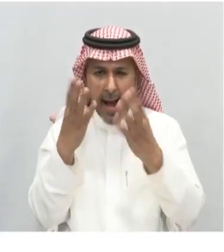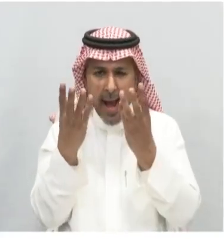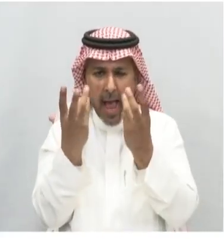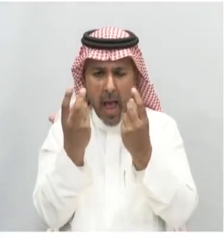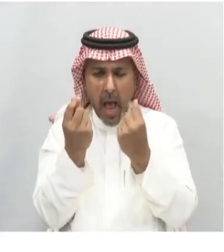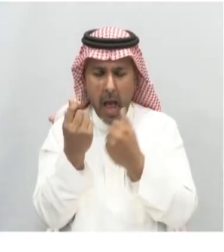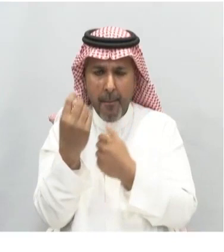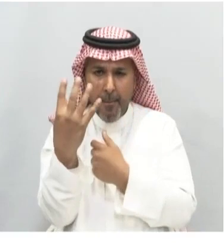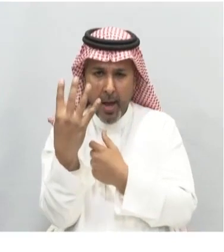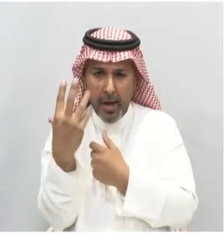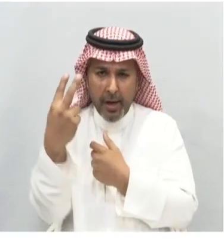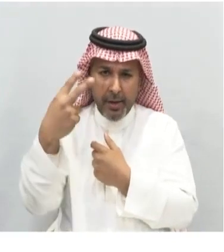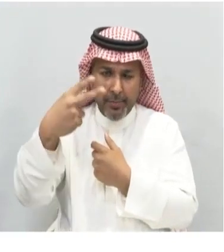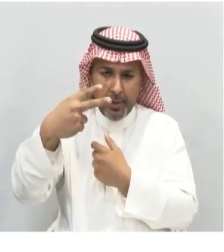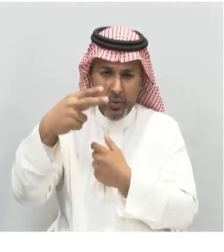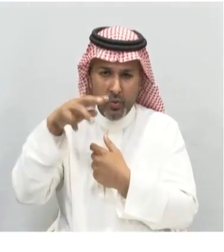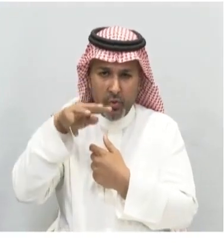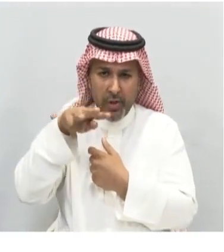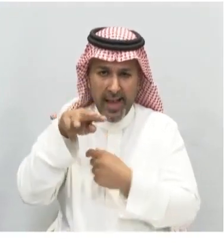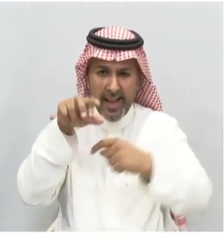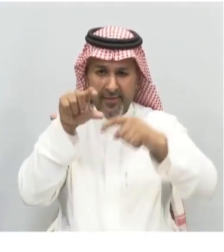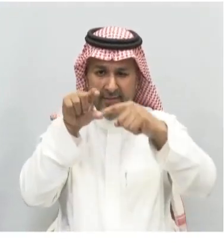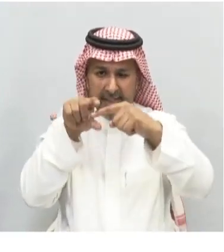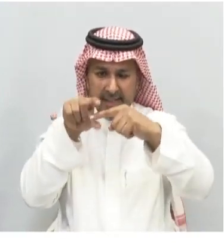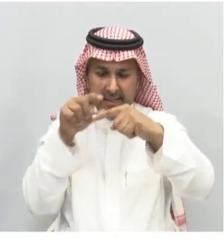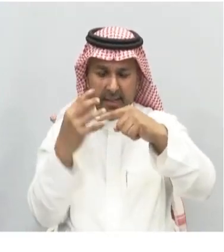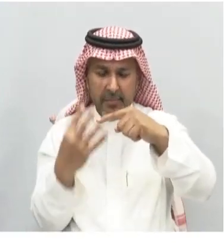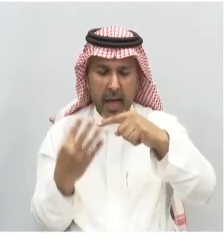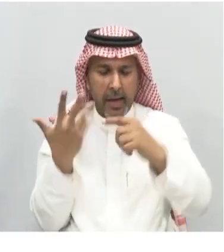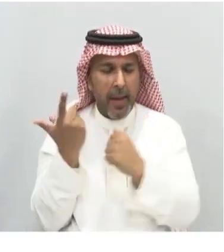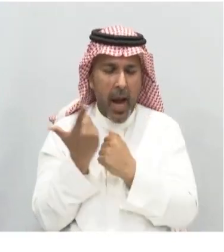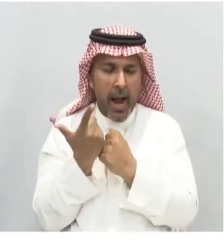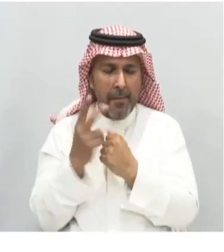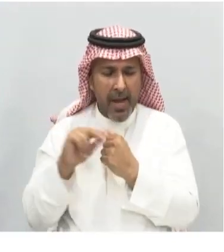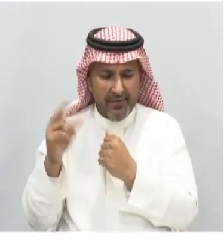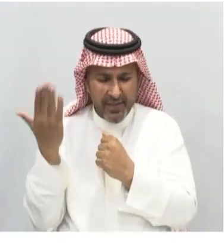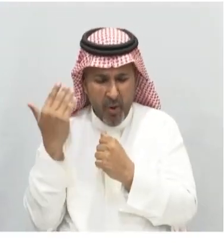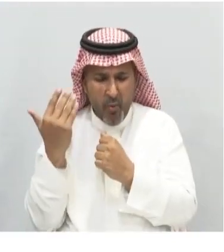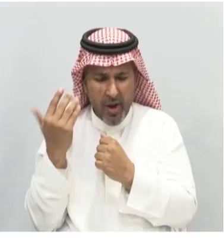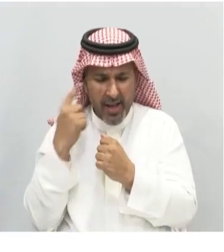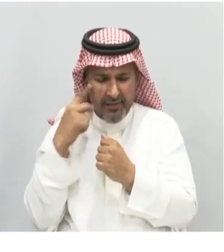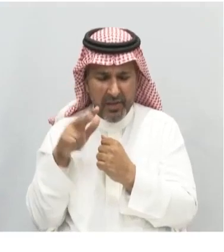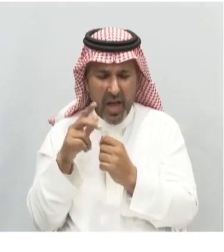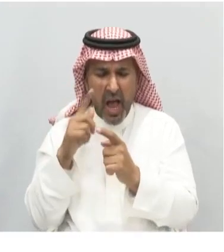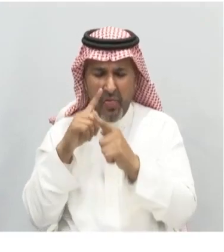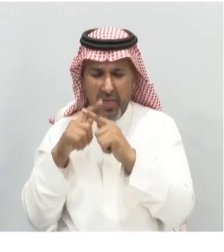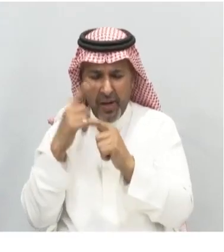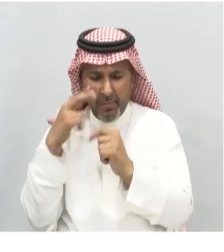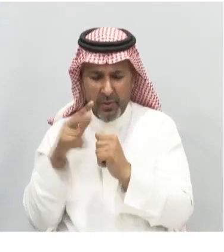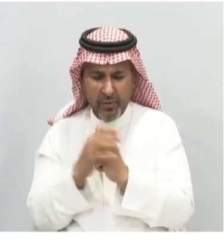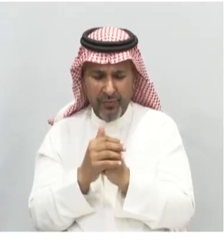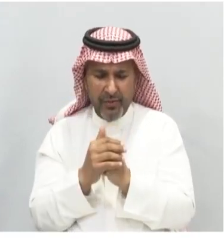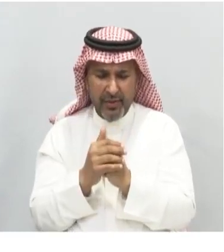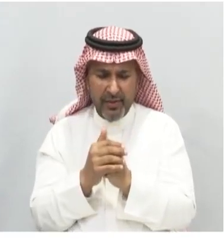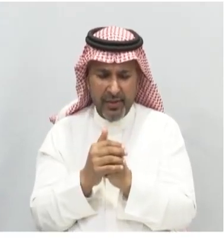قسمه 24000 على 4 اذا بنفس الطريقه ابنائي وبناتي لدينا طريقتين الطريقه الاولى